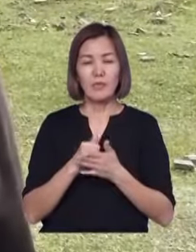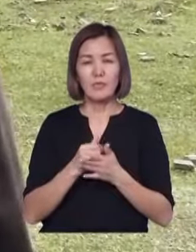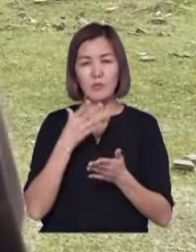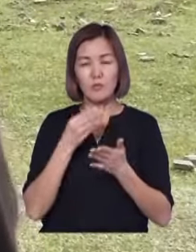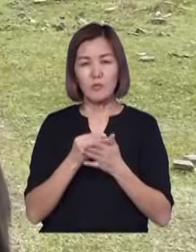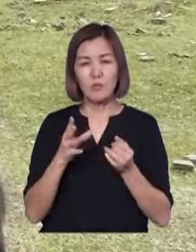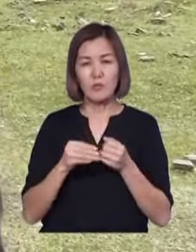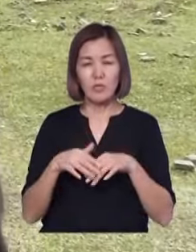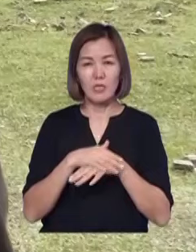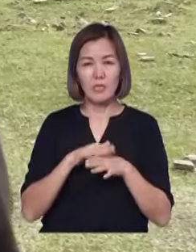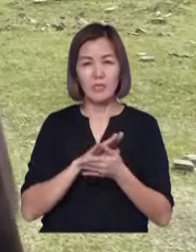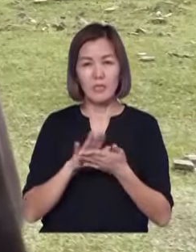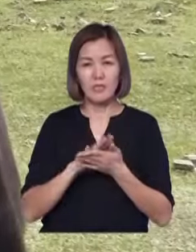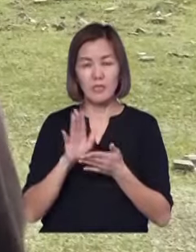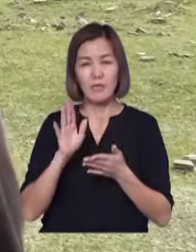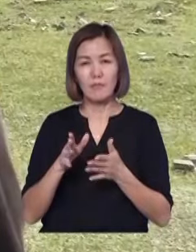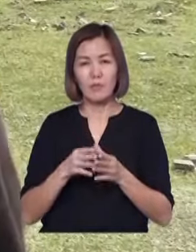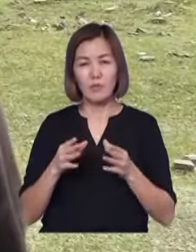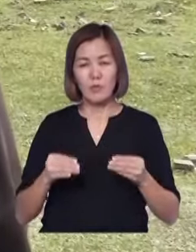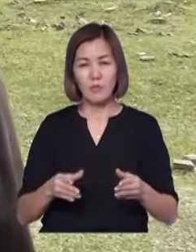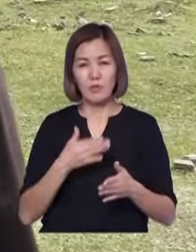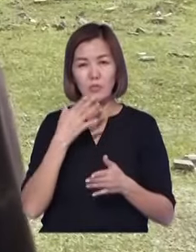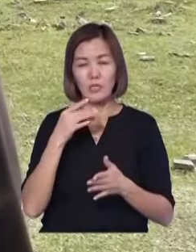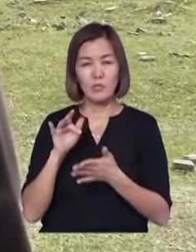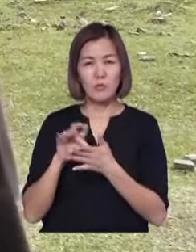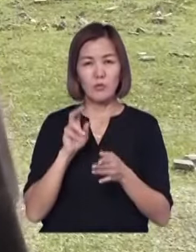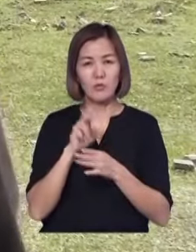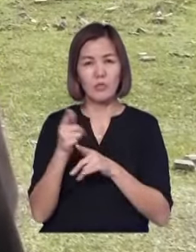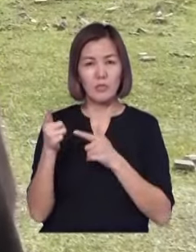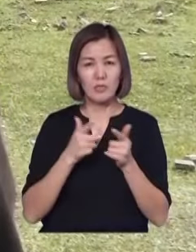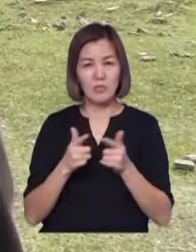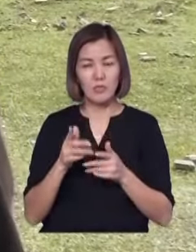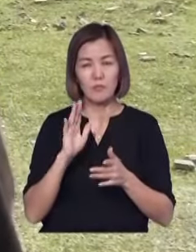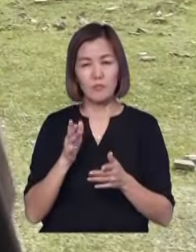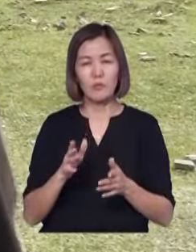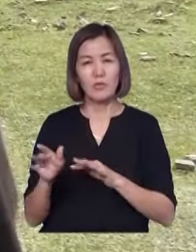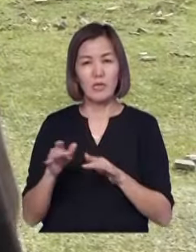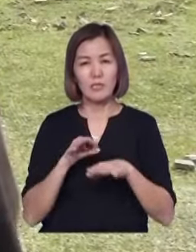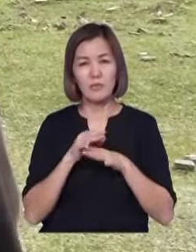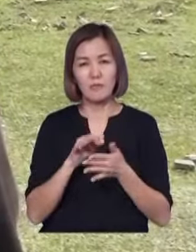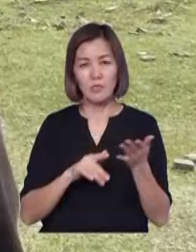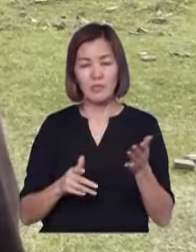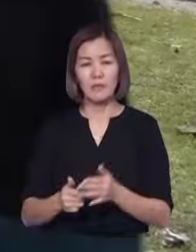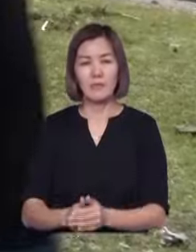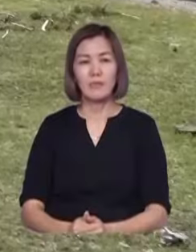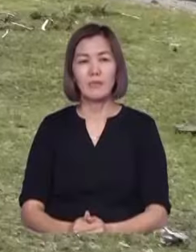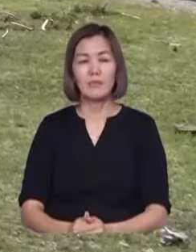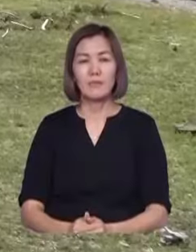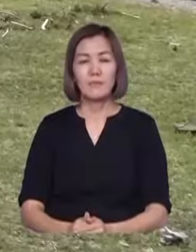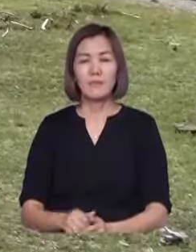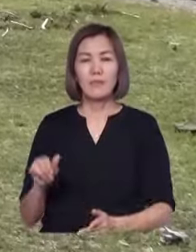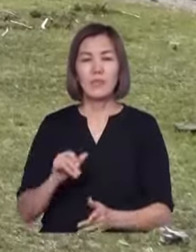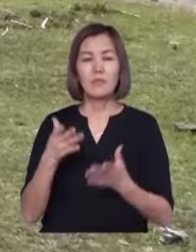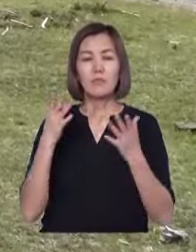аумағын тазалап жатырмыз. Біз көктемгі және жазғы келетін туристерді қарсы алуға міне осындай акциялармен дайындалып жатырмыз.